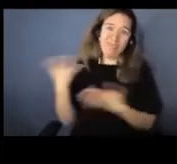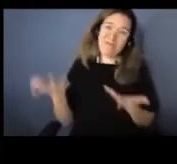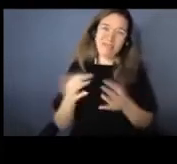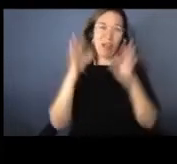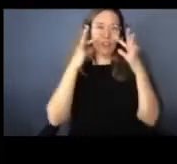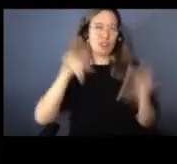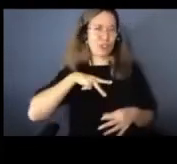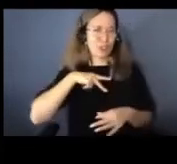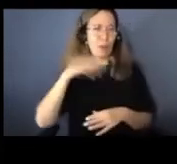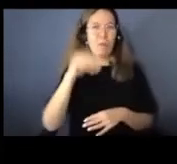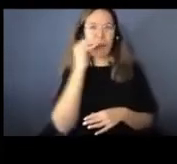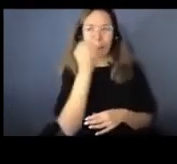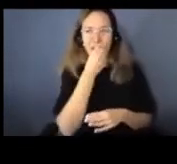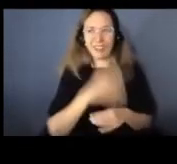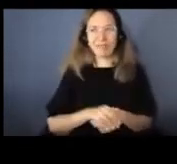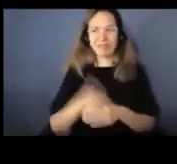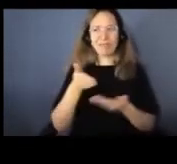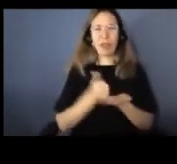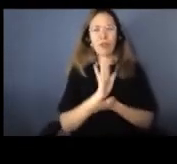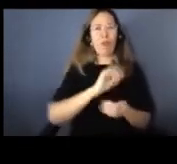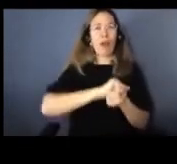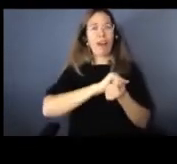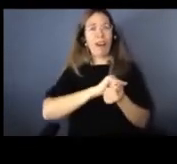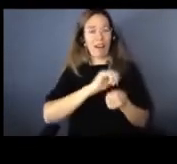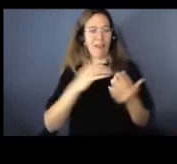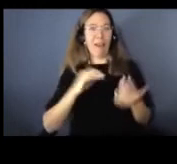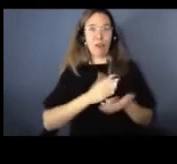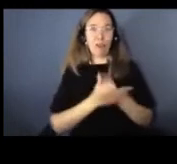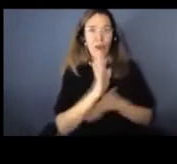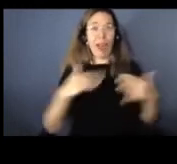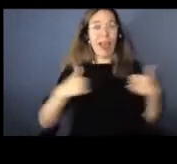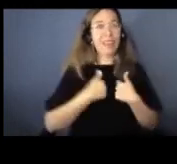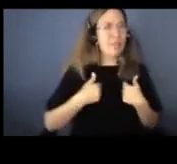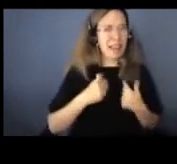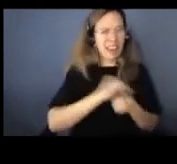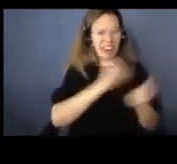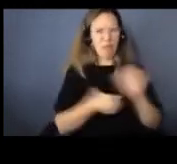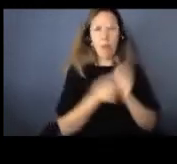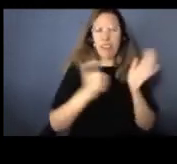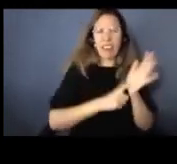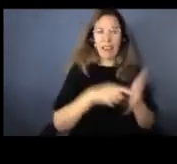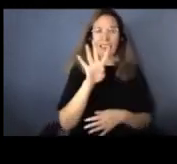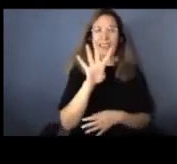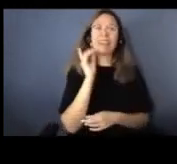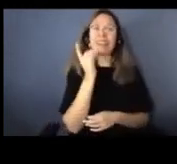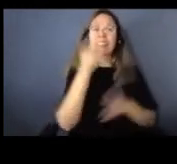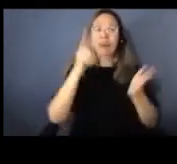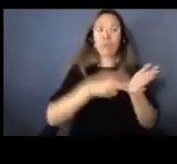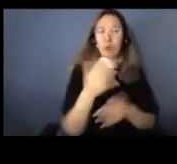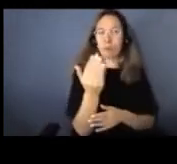Donc, réforme du droit animalier, c'est une réforme qui est entrée en vigueur le 4 décembre